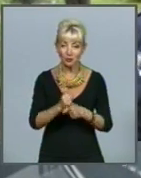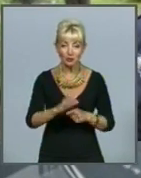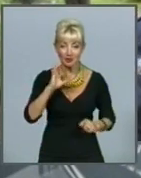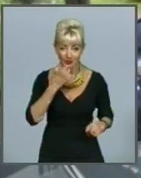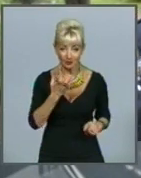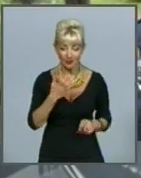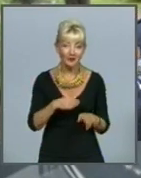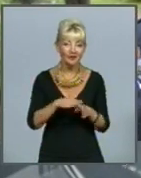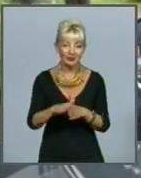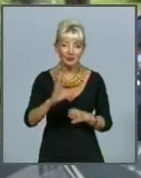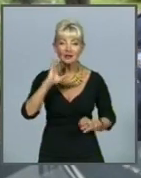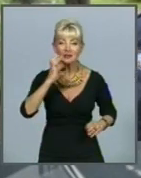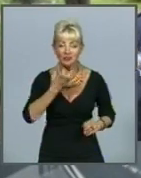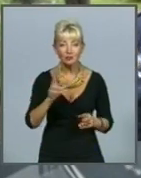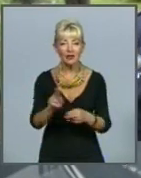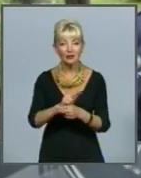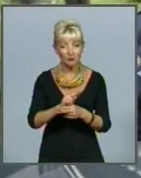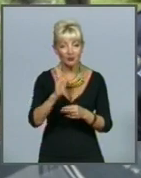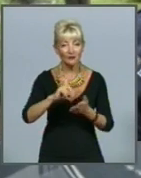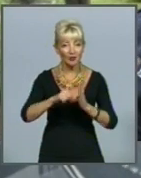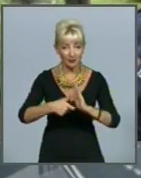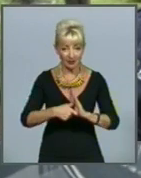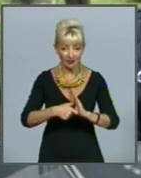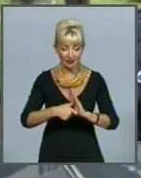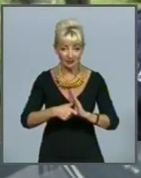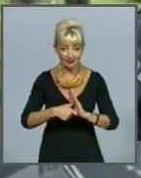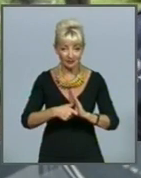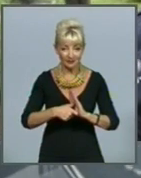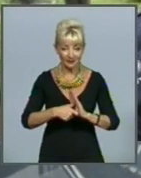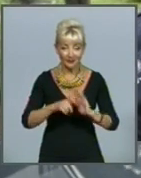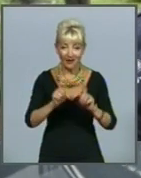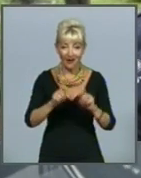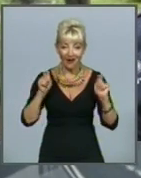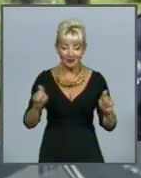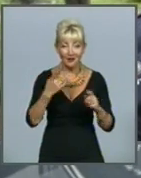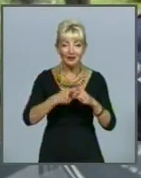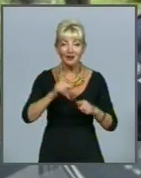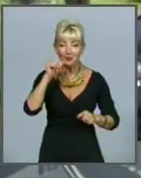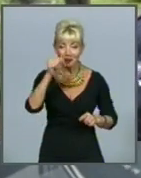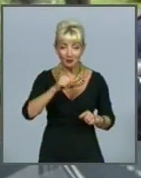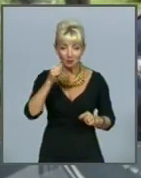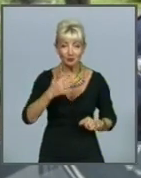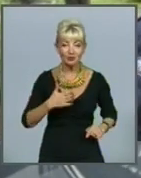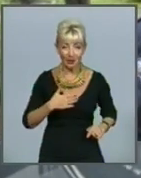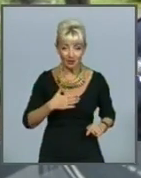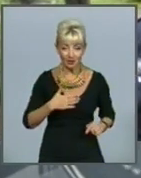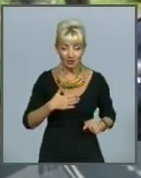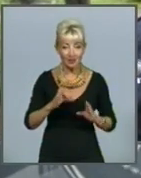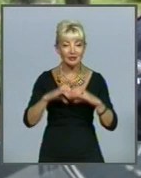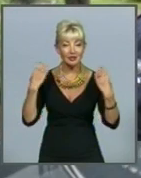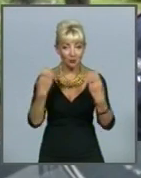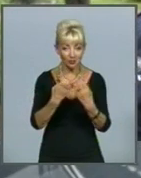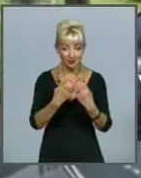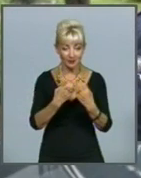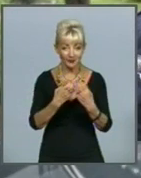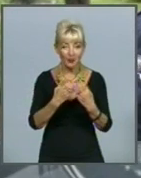серйозні ремонти в кабінетах. Відкриваємо в цьому році наш стадіон. У нас